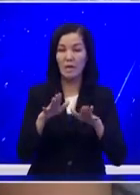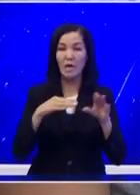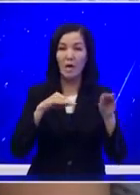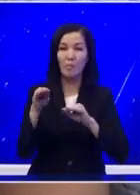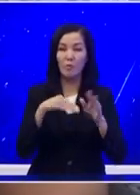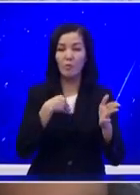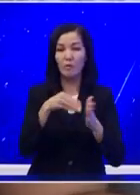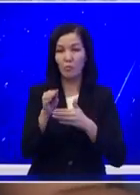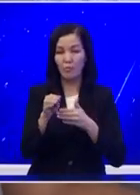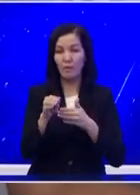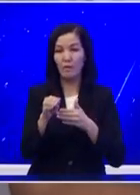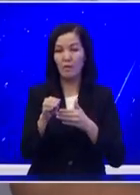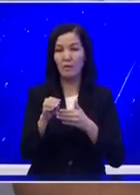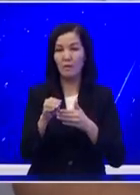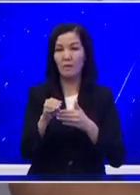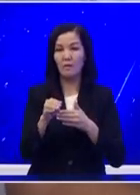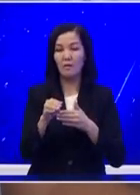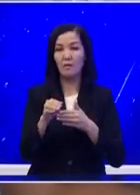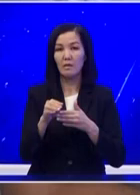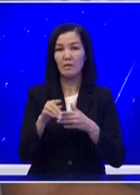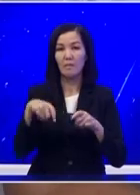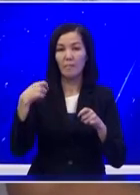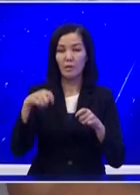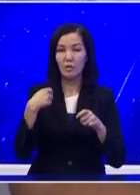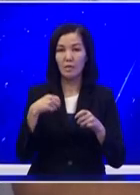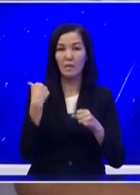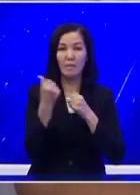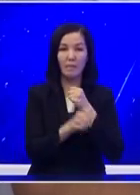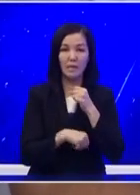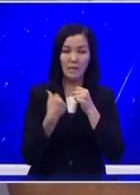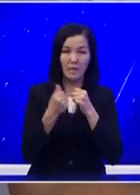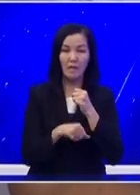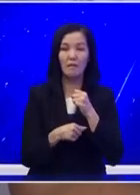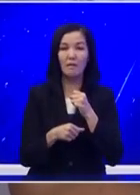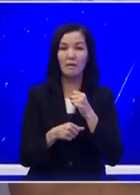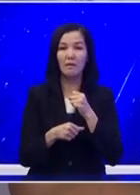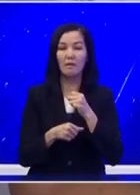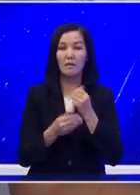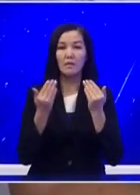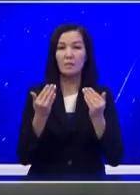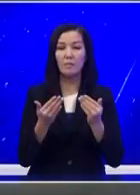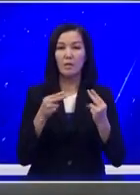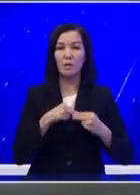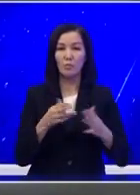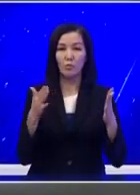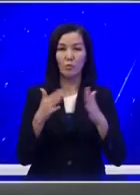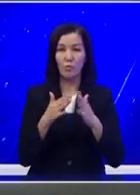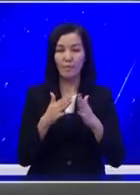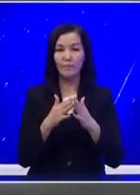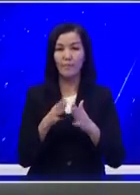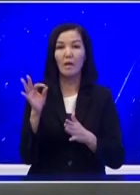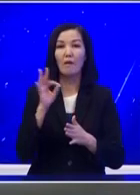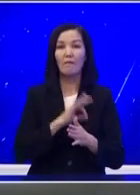эти деньги, швейные машинки, материал для шитья. Теперь работаю дома.